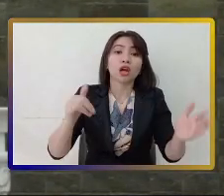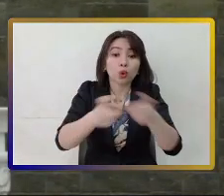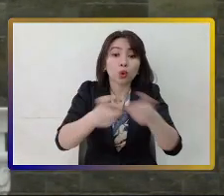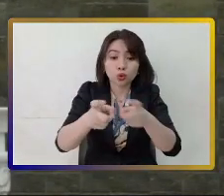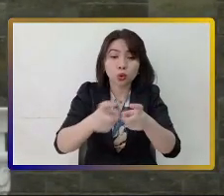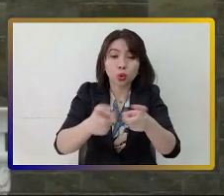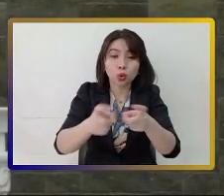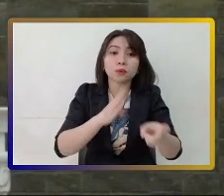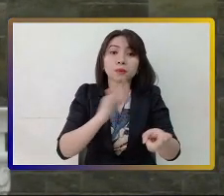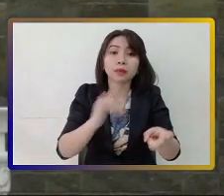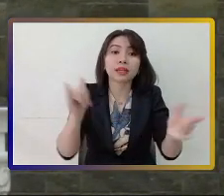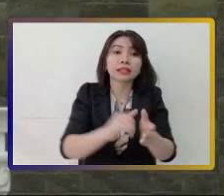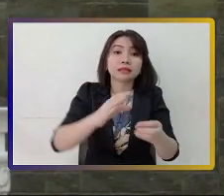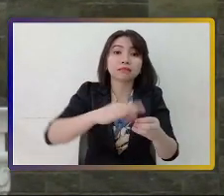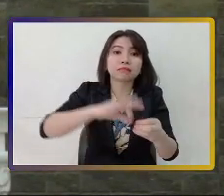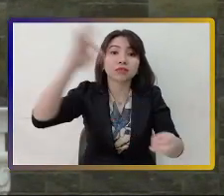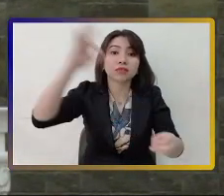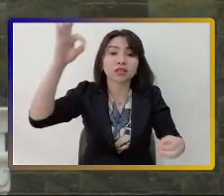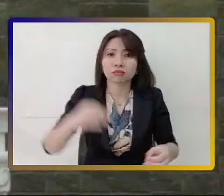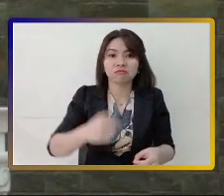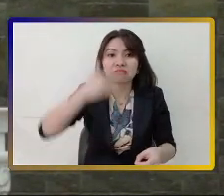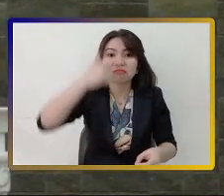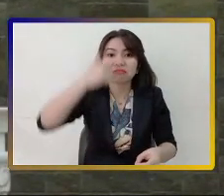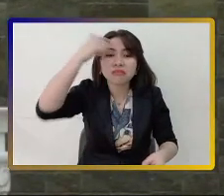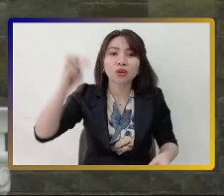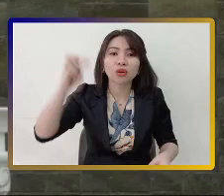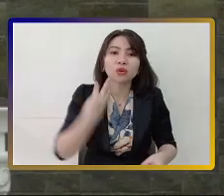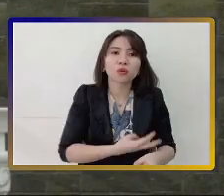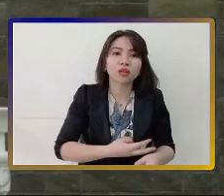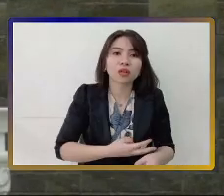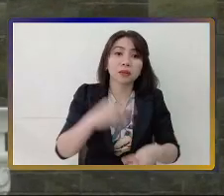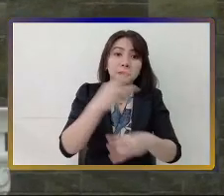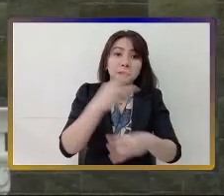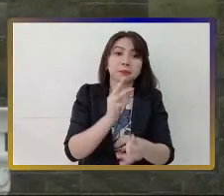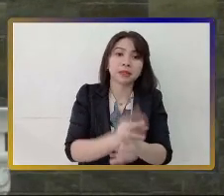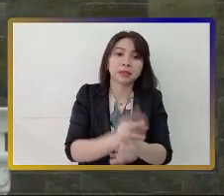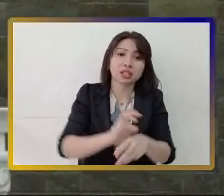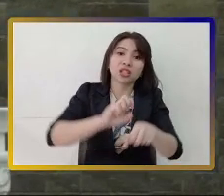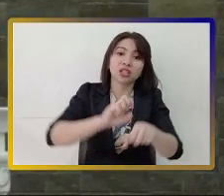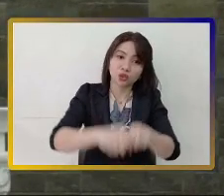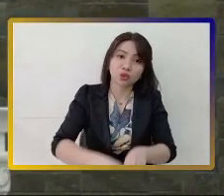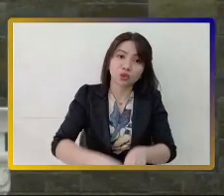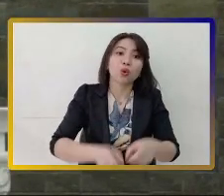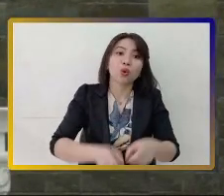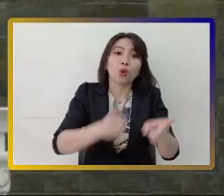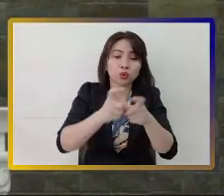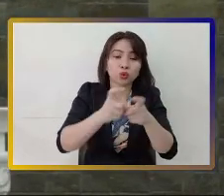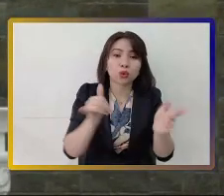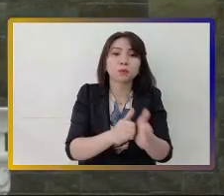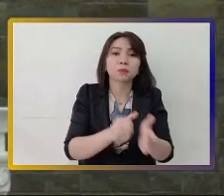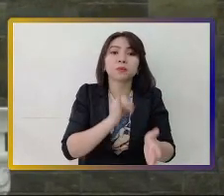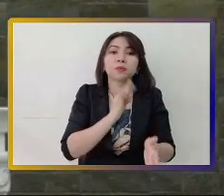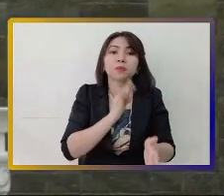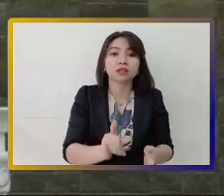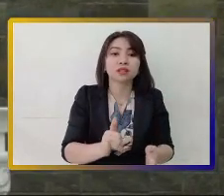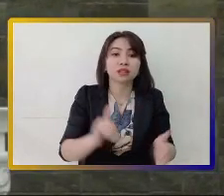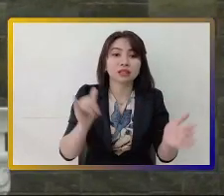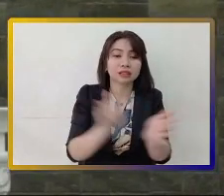spirit because you already made so much adjustment.